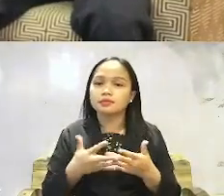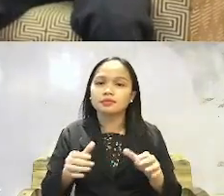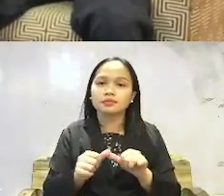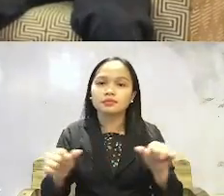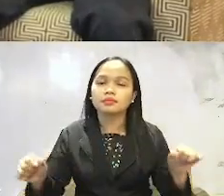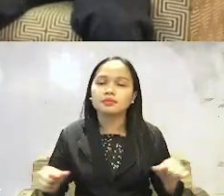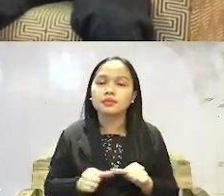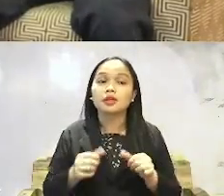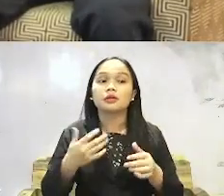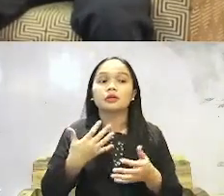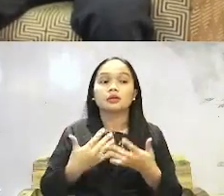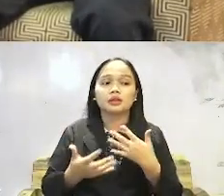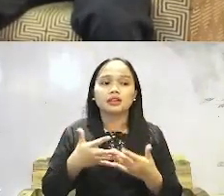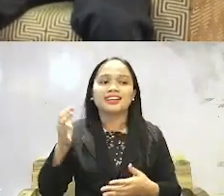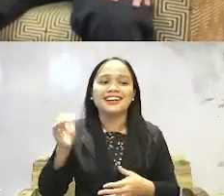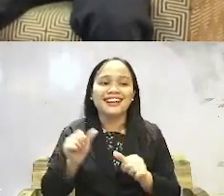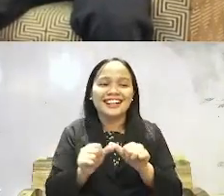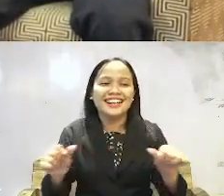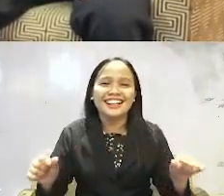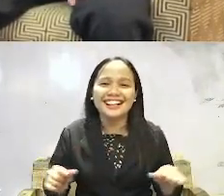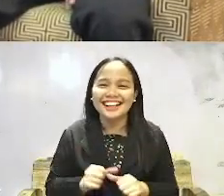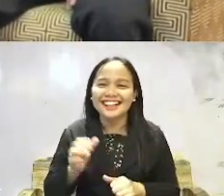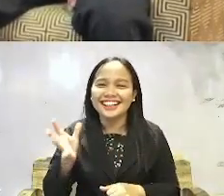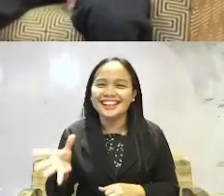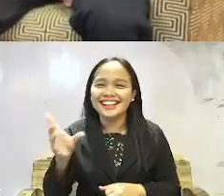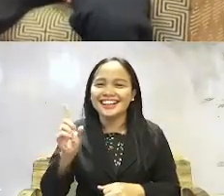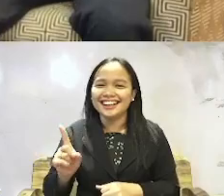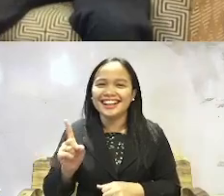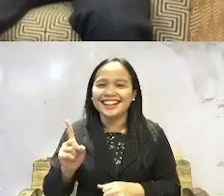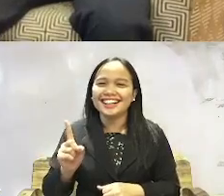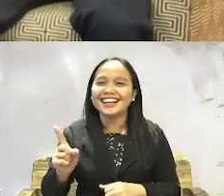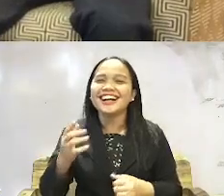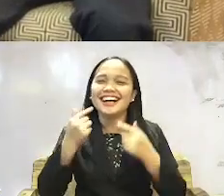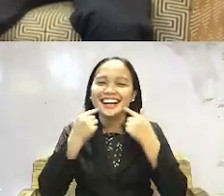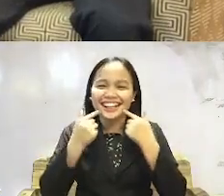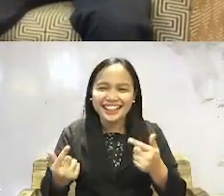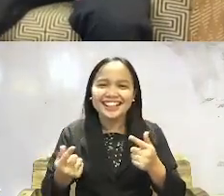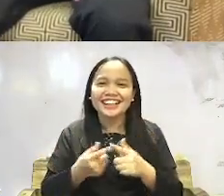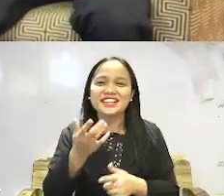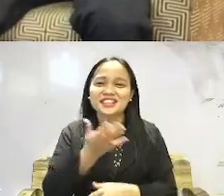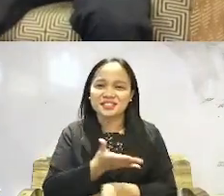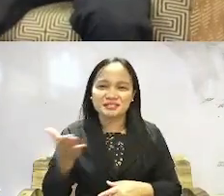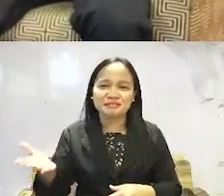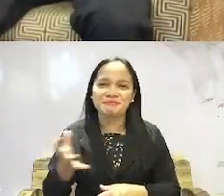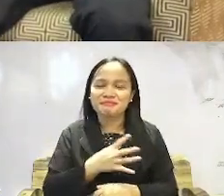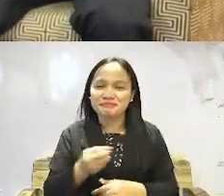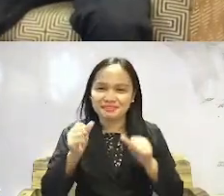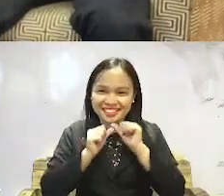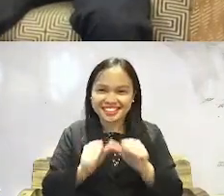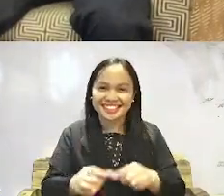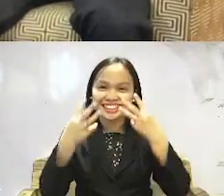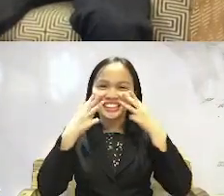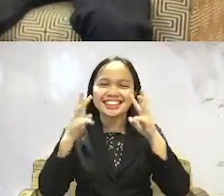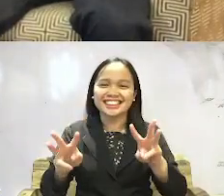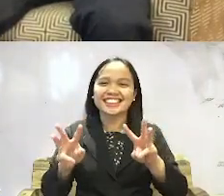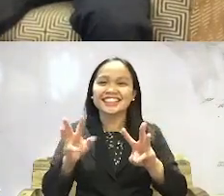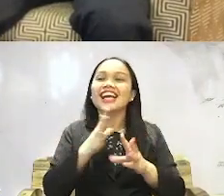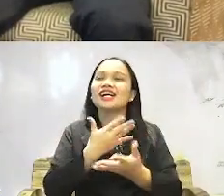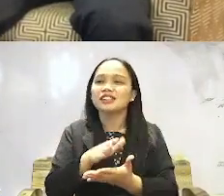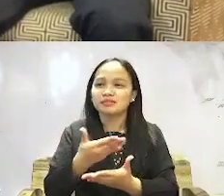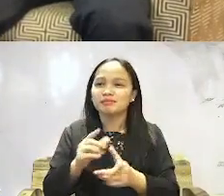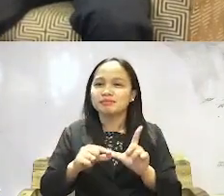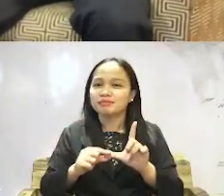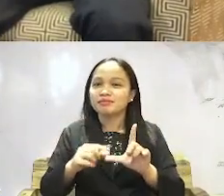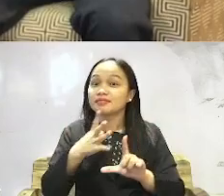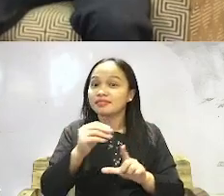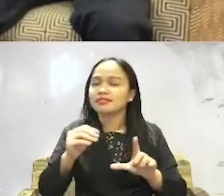man ay nasa Area 51, no? Shoutout sa inyo lahat. And keep tuning in, share the link, and tag